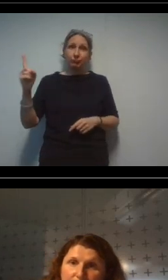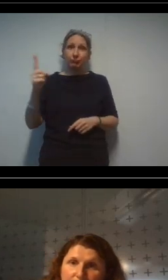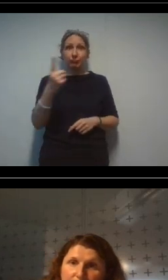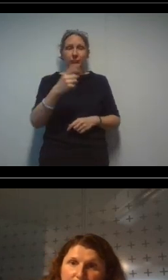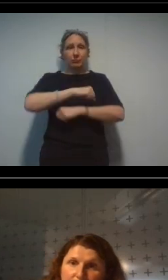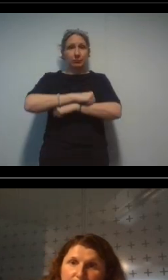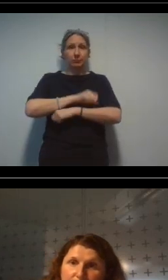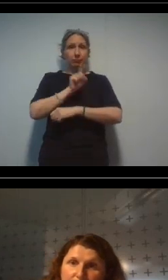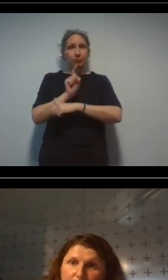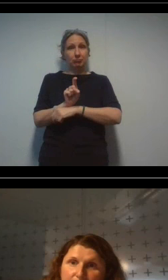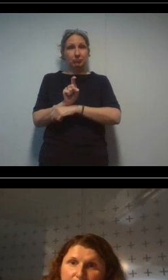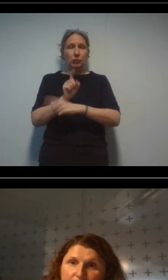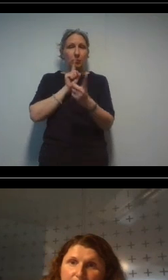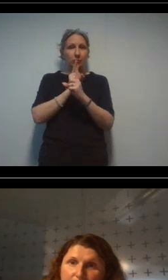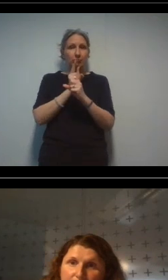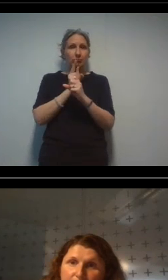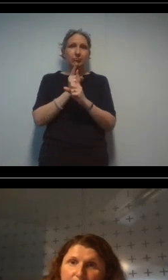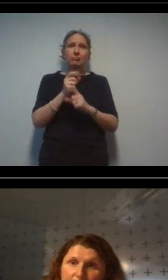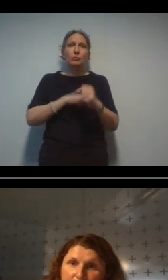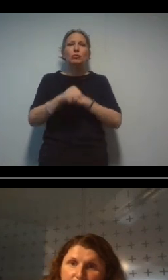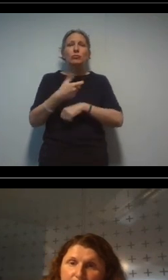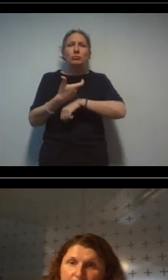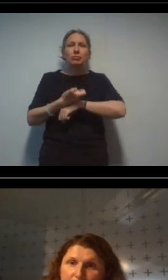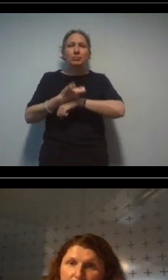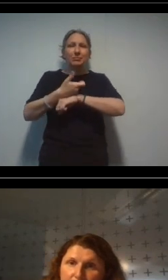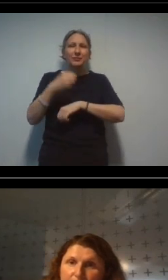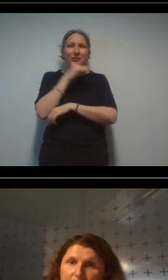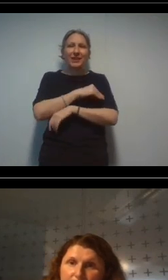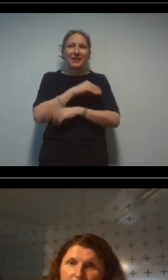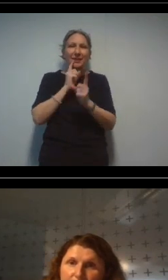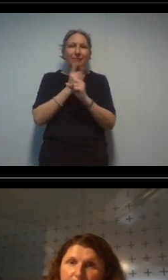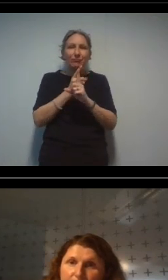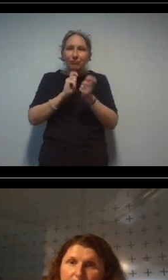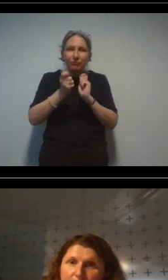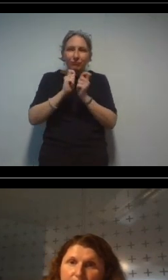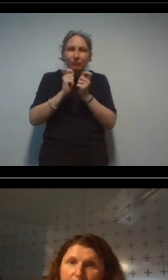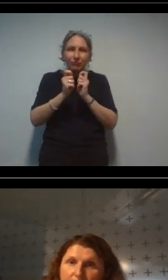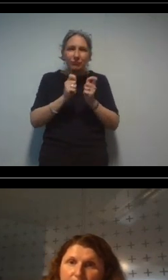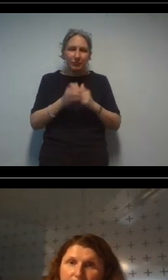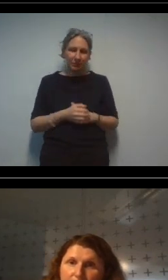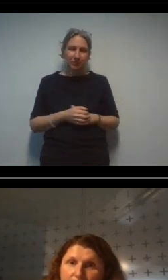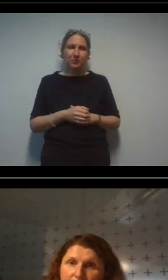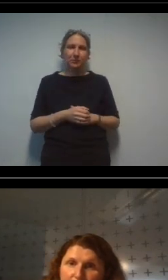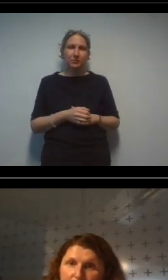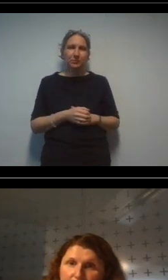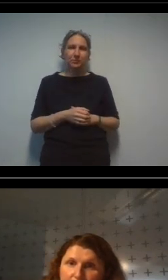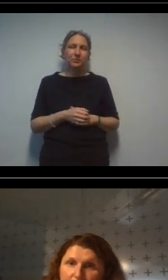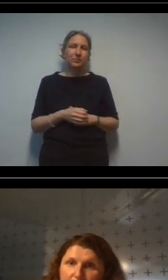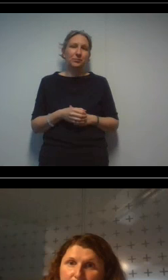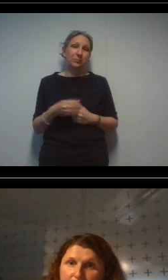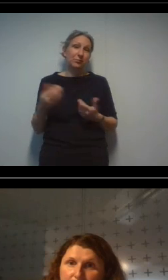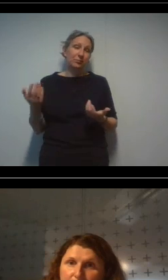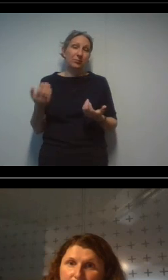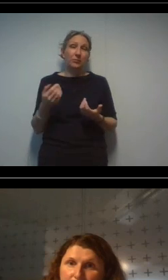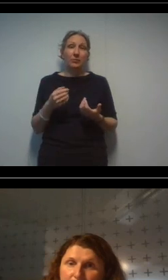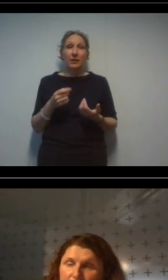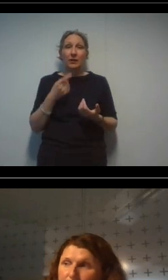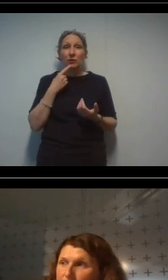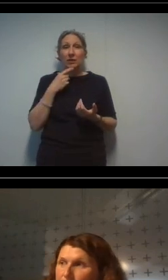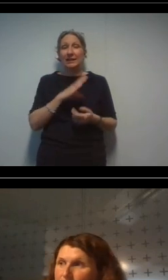de speed dating qu'on organise au préalable. Et puis emploi, donc toute demande de